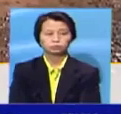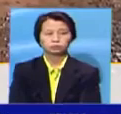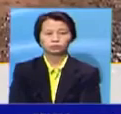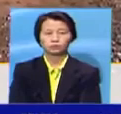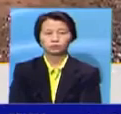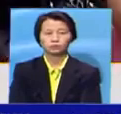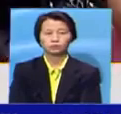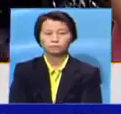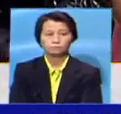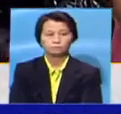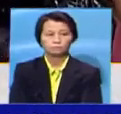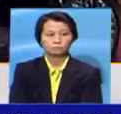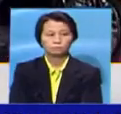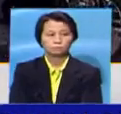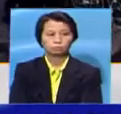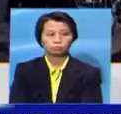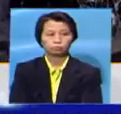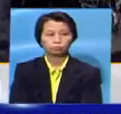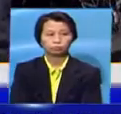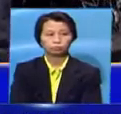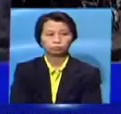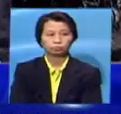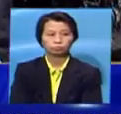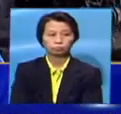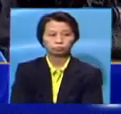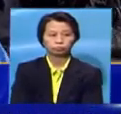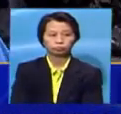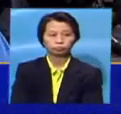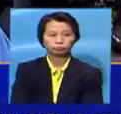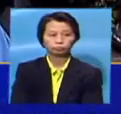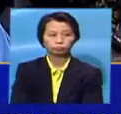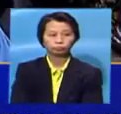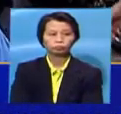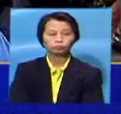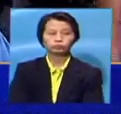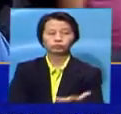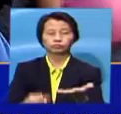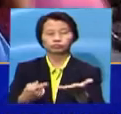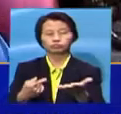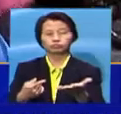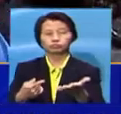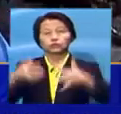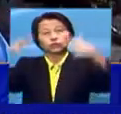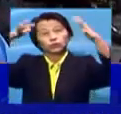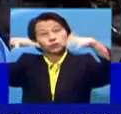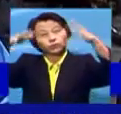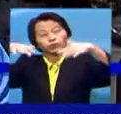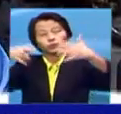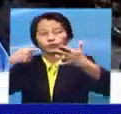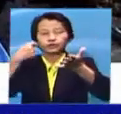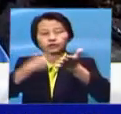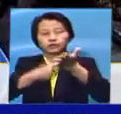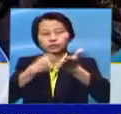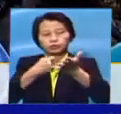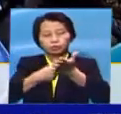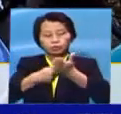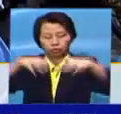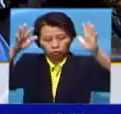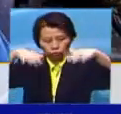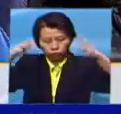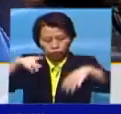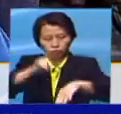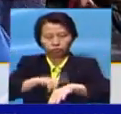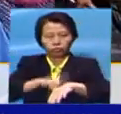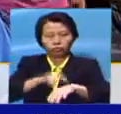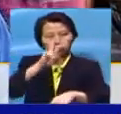itu kejadian dia ada macam tiba-tiba ada hujan hujan dalam pukul 2 ke